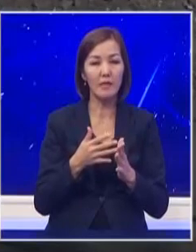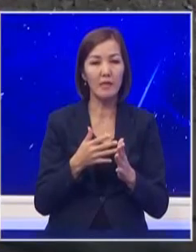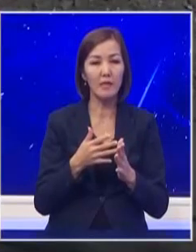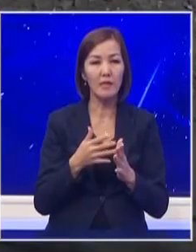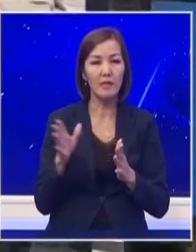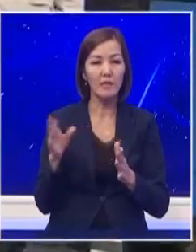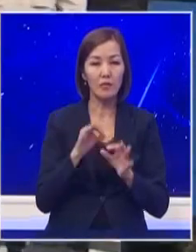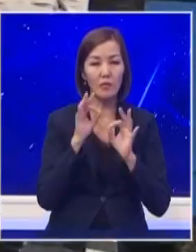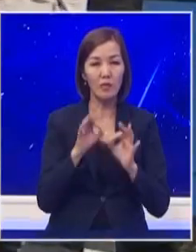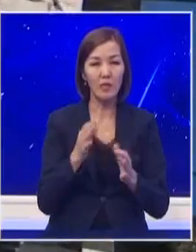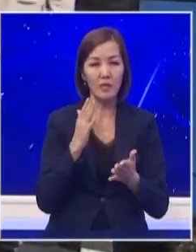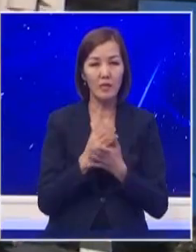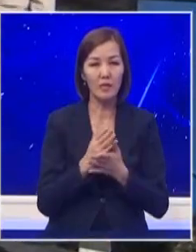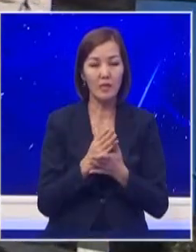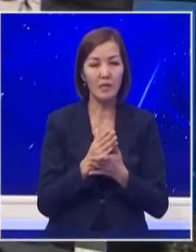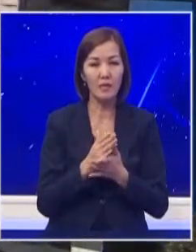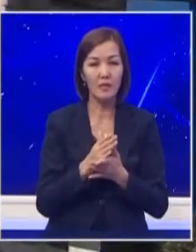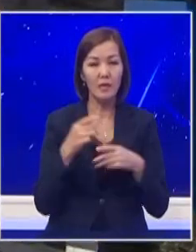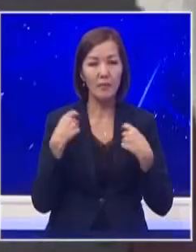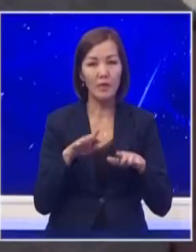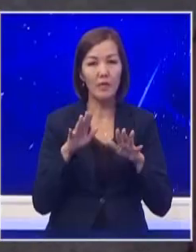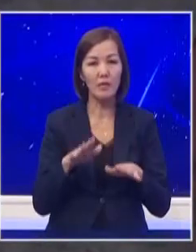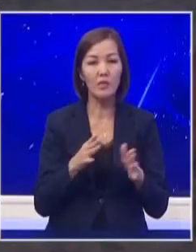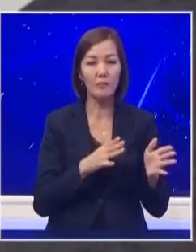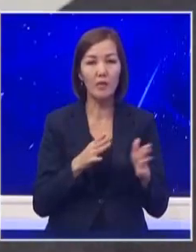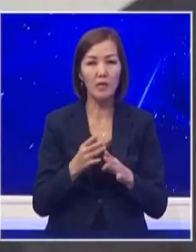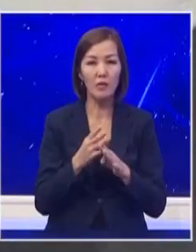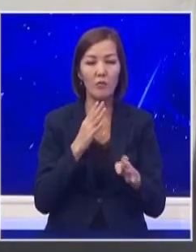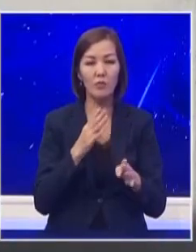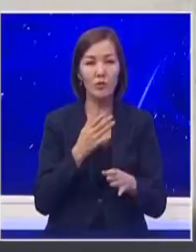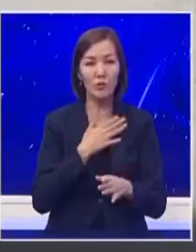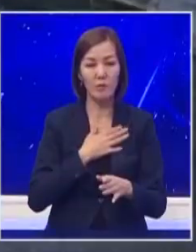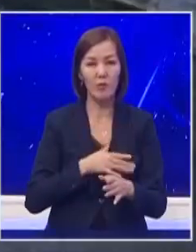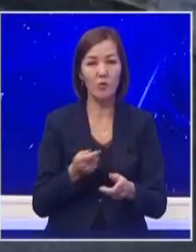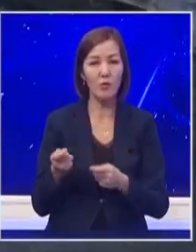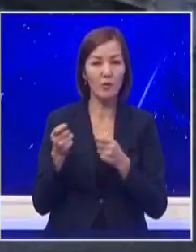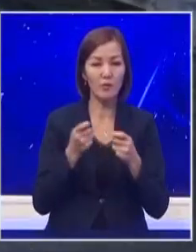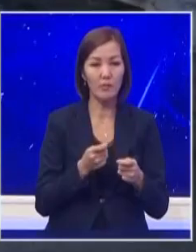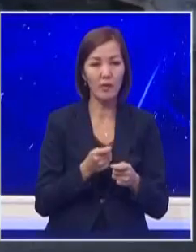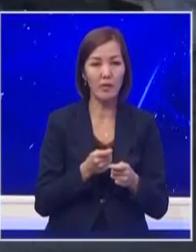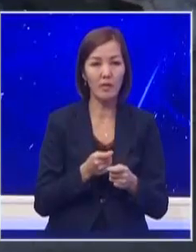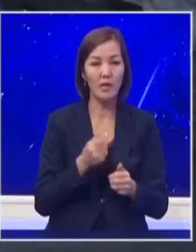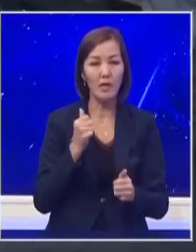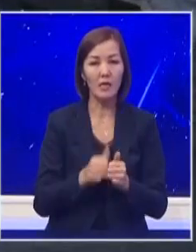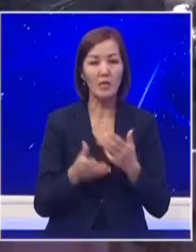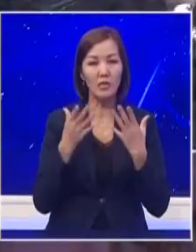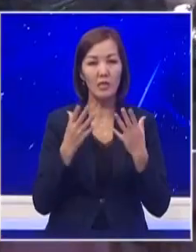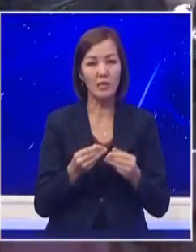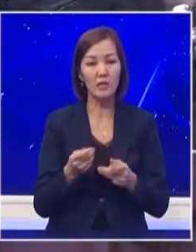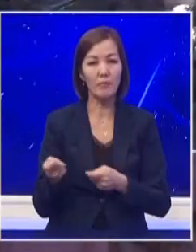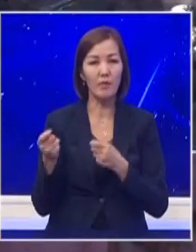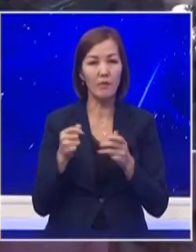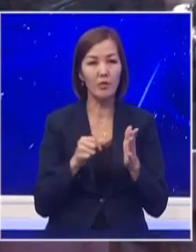несмотря на скопление машину точек продаж все они в порядке очереди спокойно загружают уголь ежедневно на угольные тупики